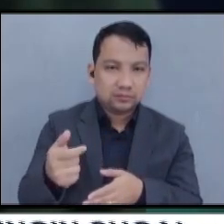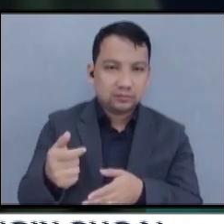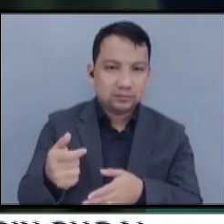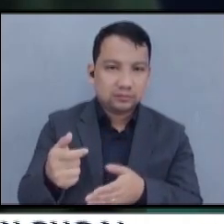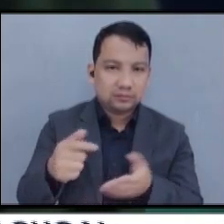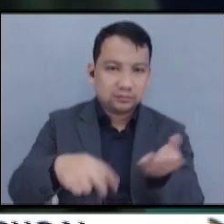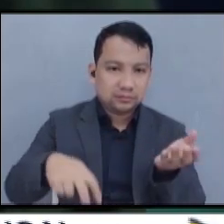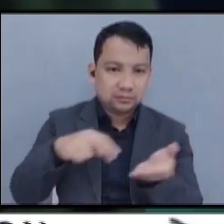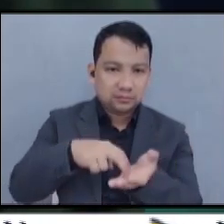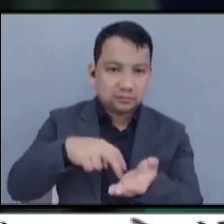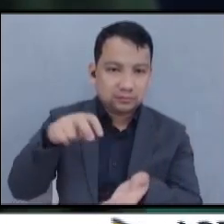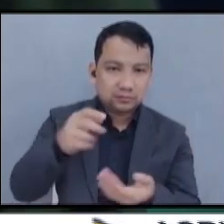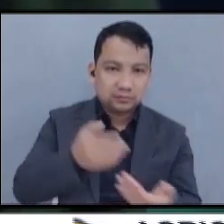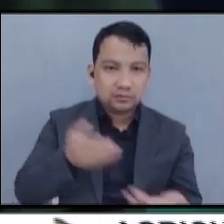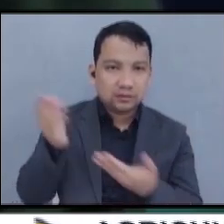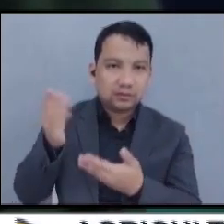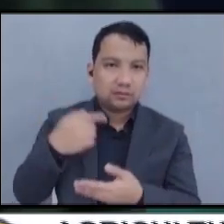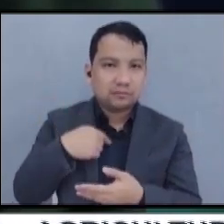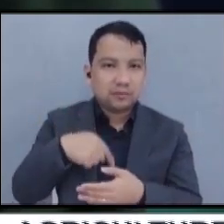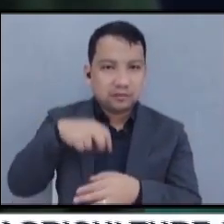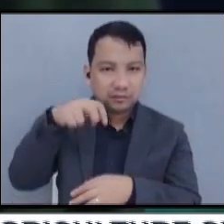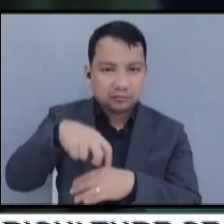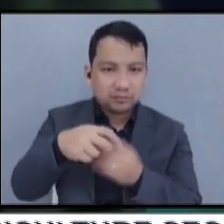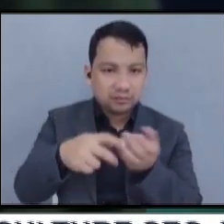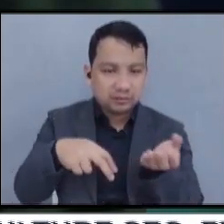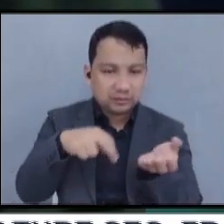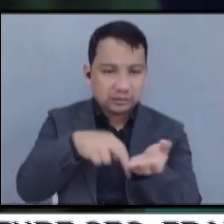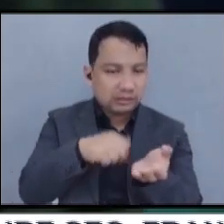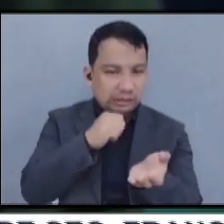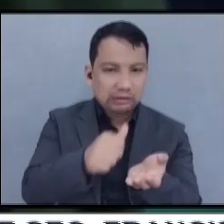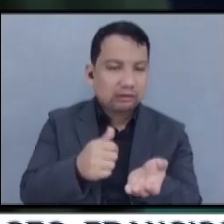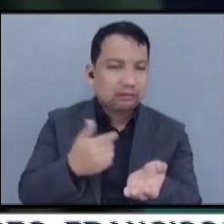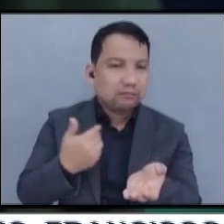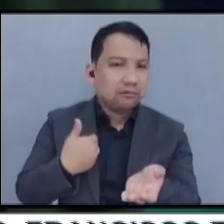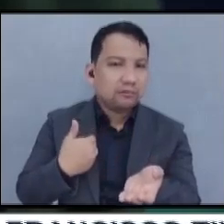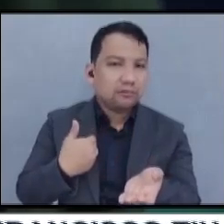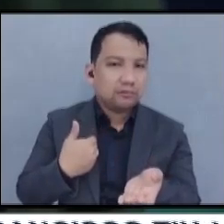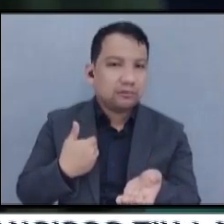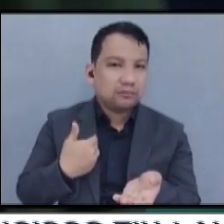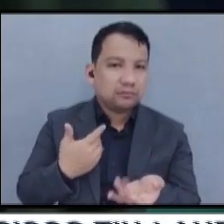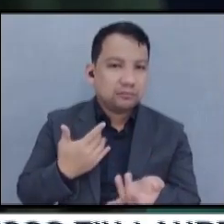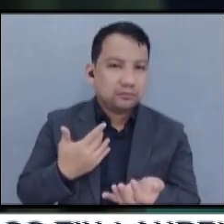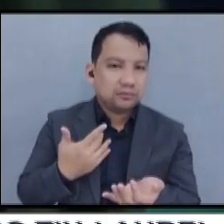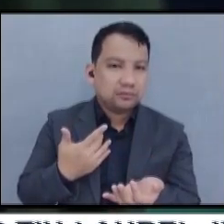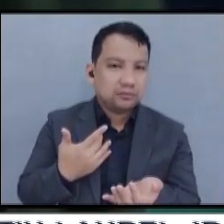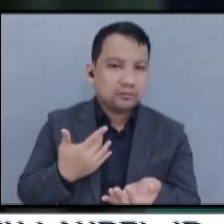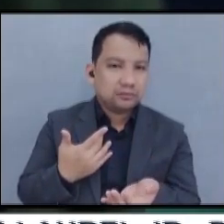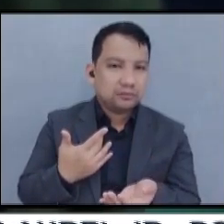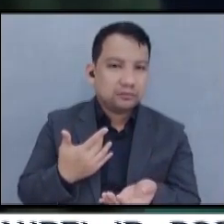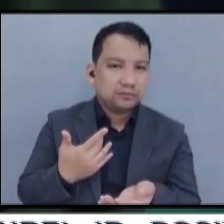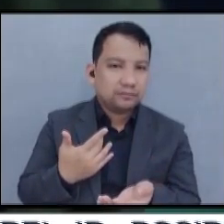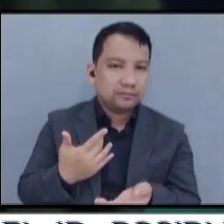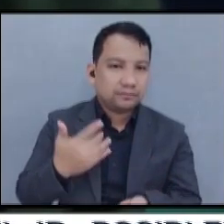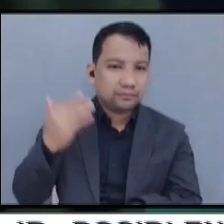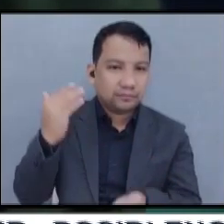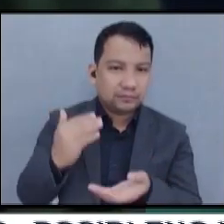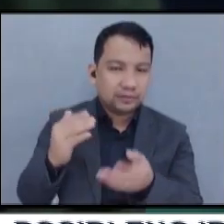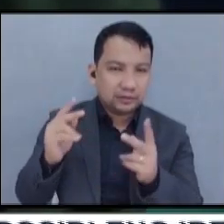pa- resupply yin ayaw ayaw paakyatin kasi ano babawasan na yung tao sa ayungin